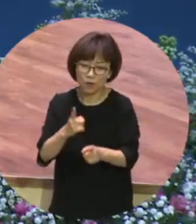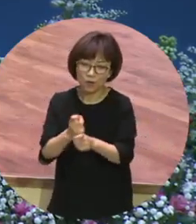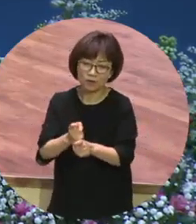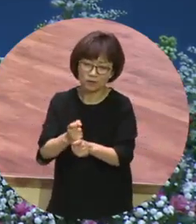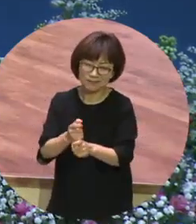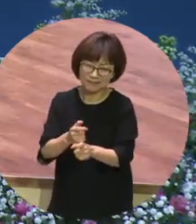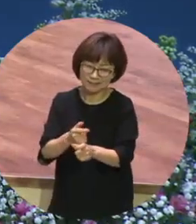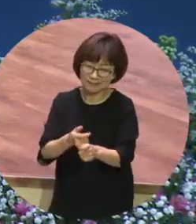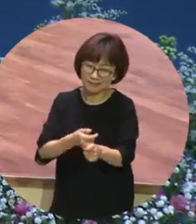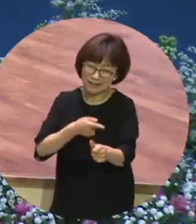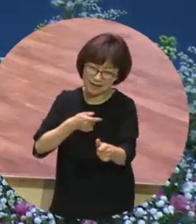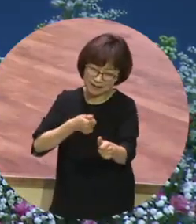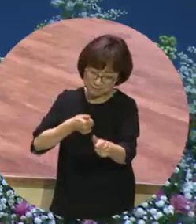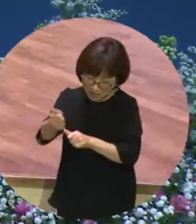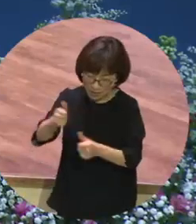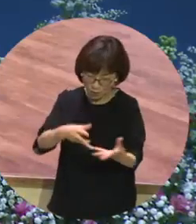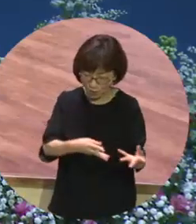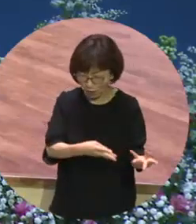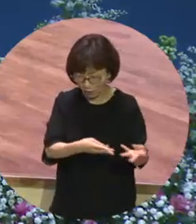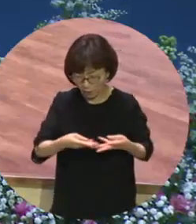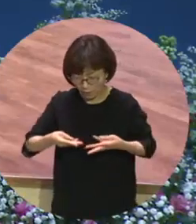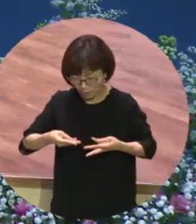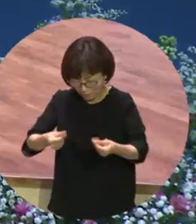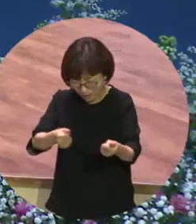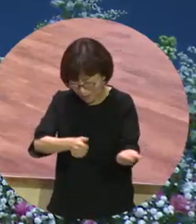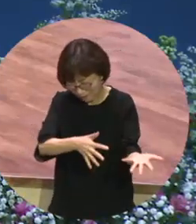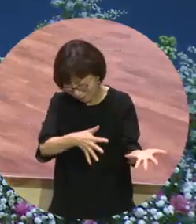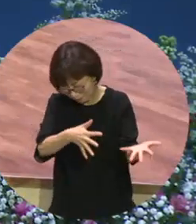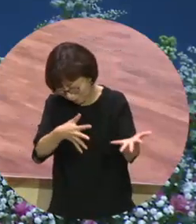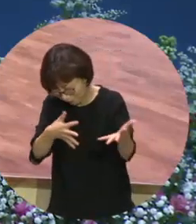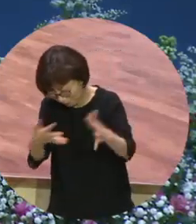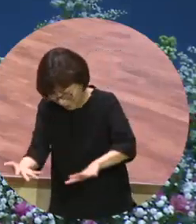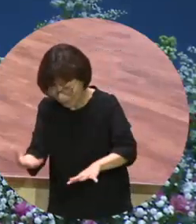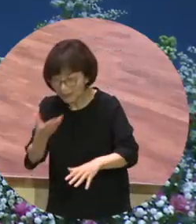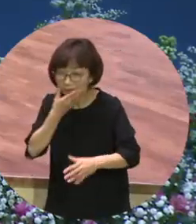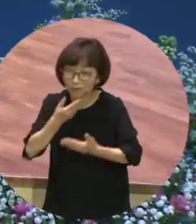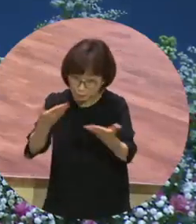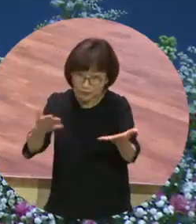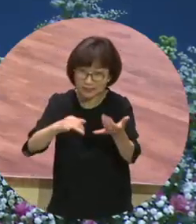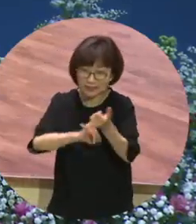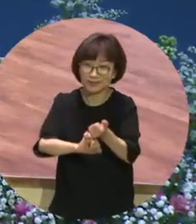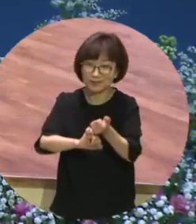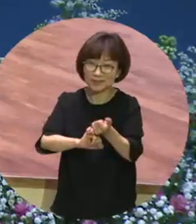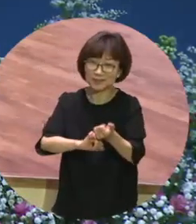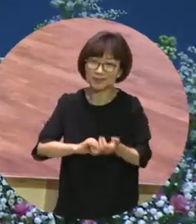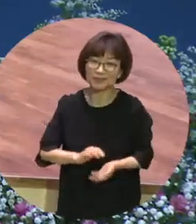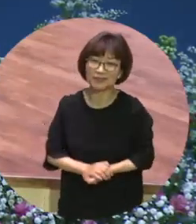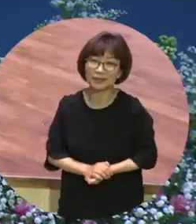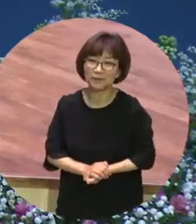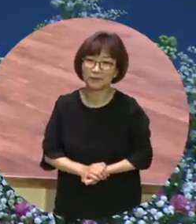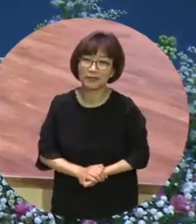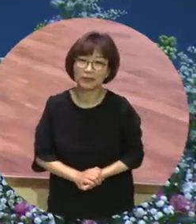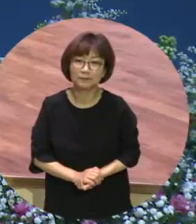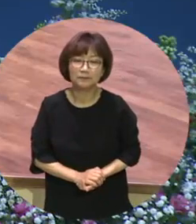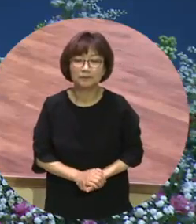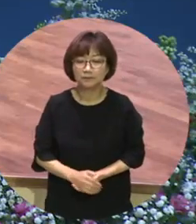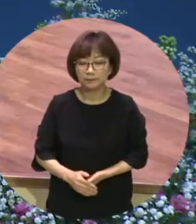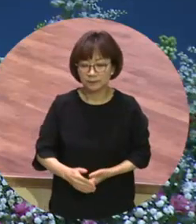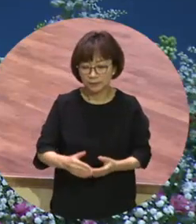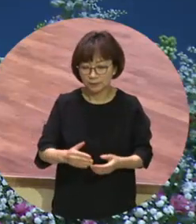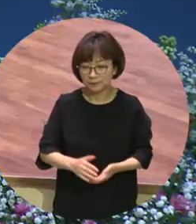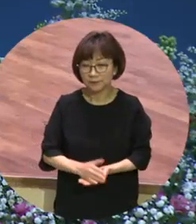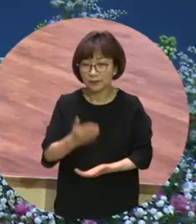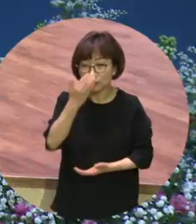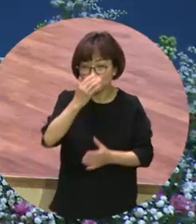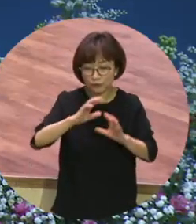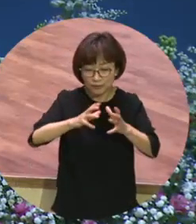놀라운지 체험하도록 내가 해주겠다. 하나님은 대표적으로 유다 총독 스룹바벨을 들어서